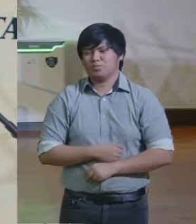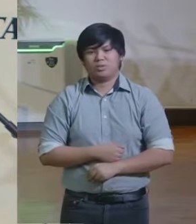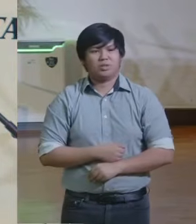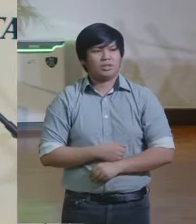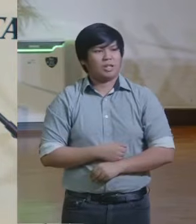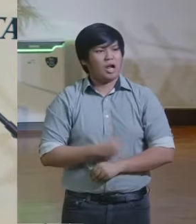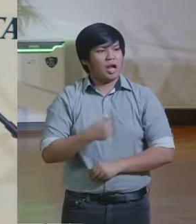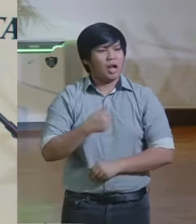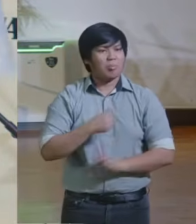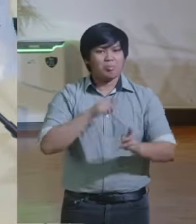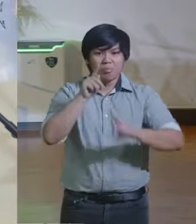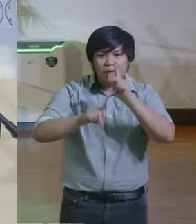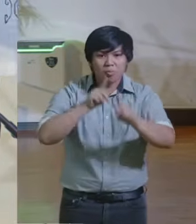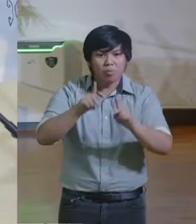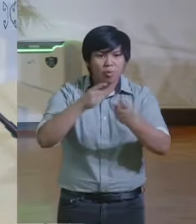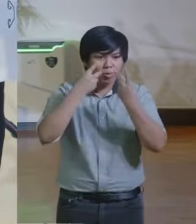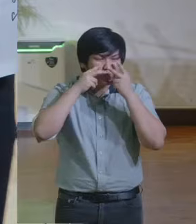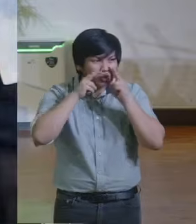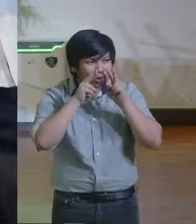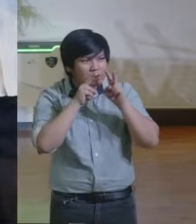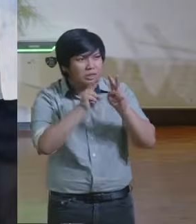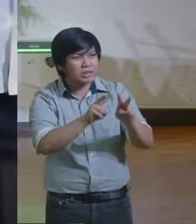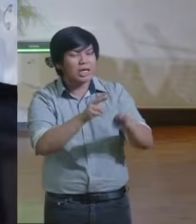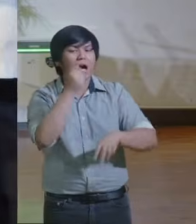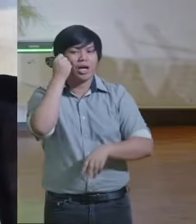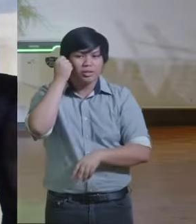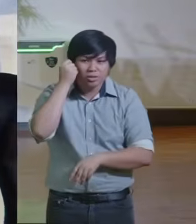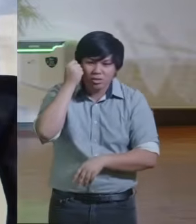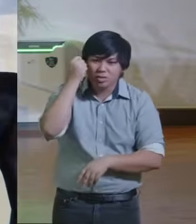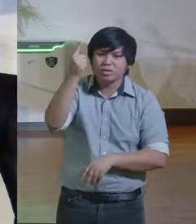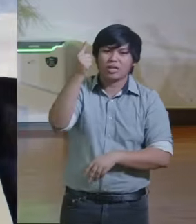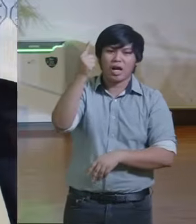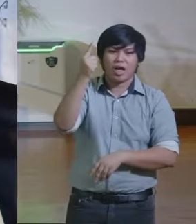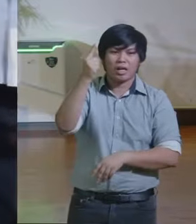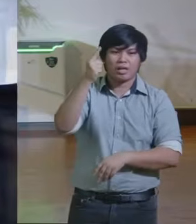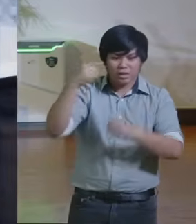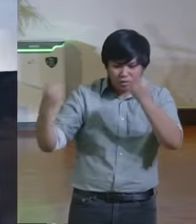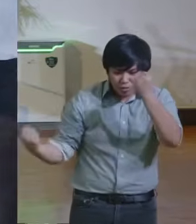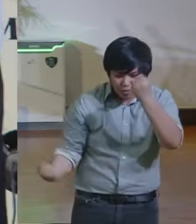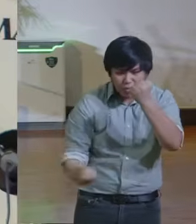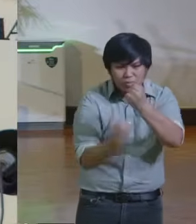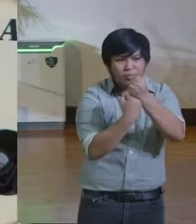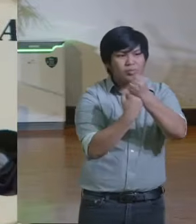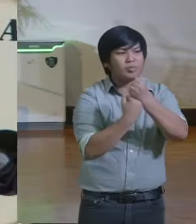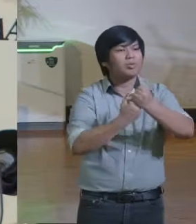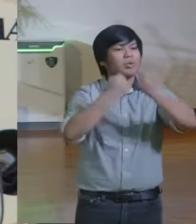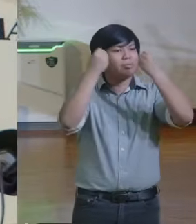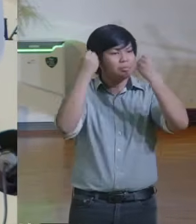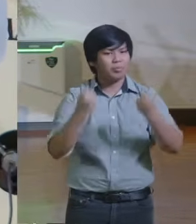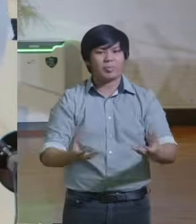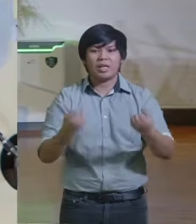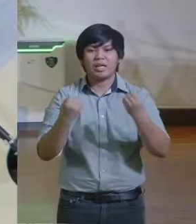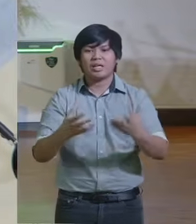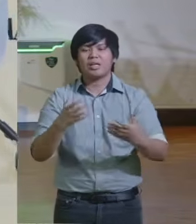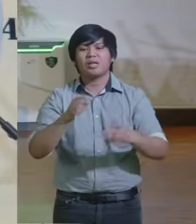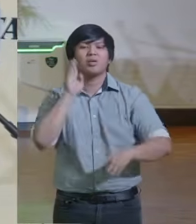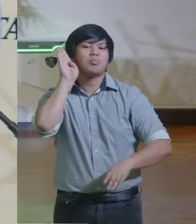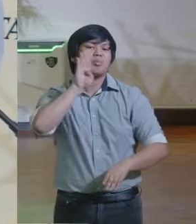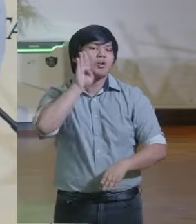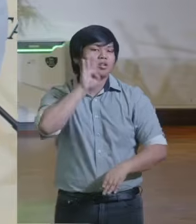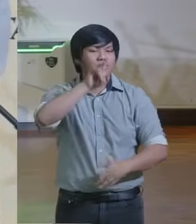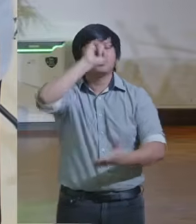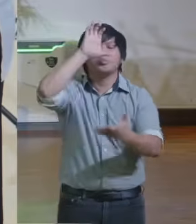ay sinaksihan at naunawaan at sinusuportahan ng lahat ng mga kapatid natin